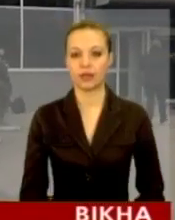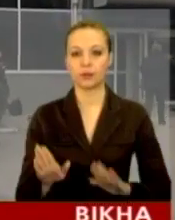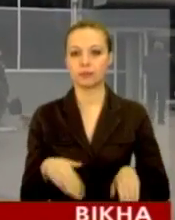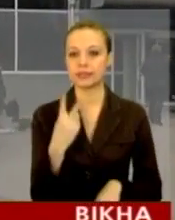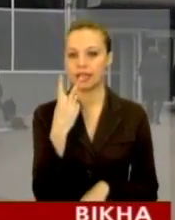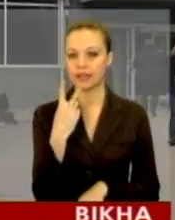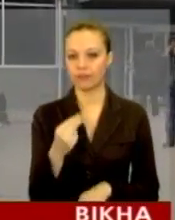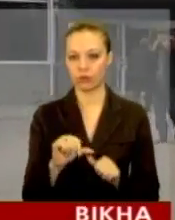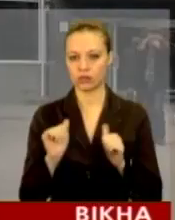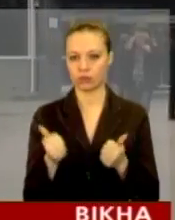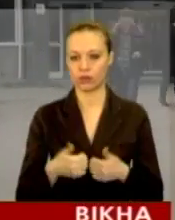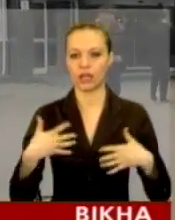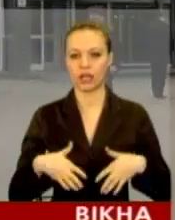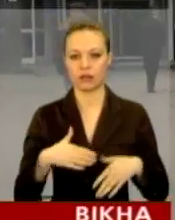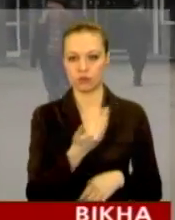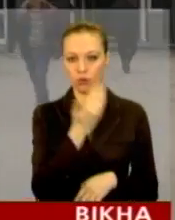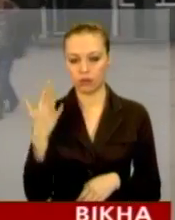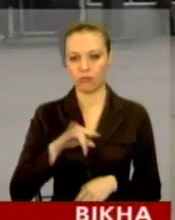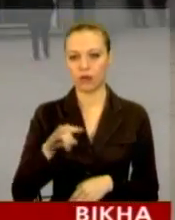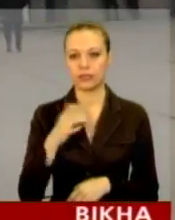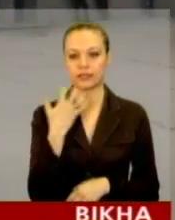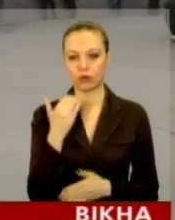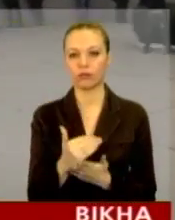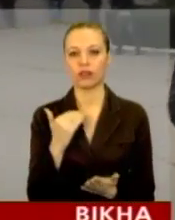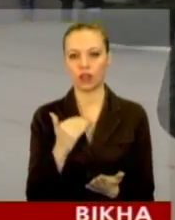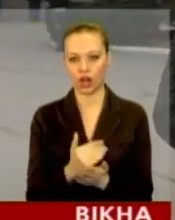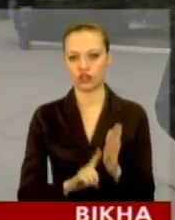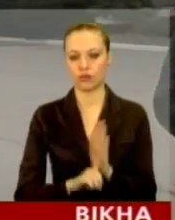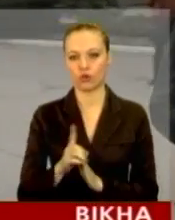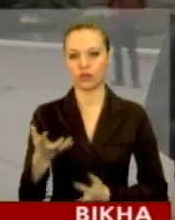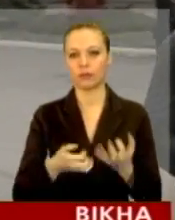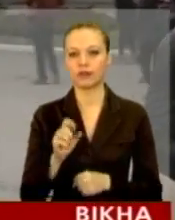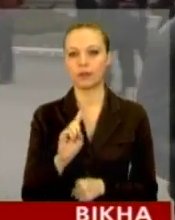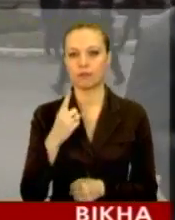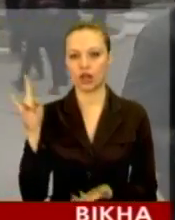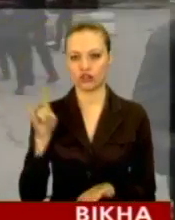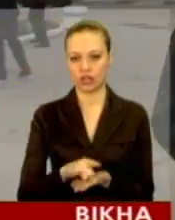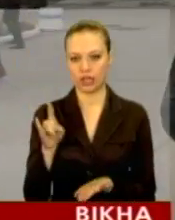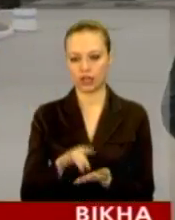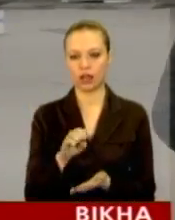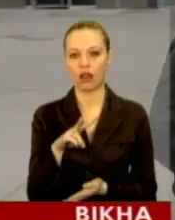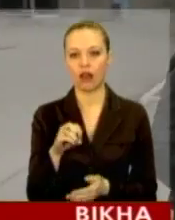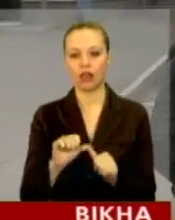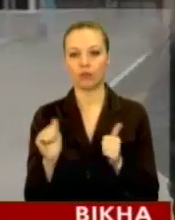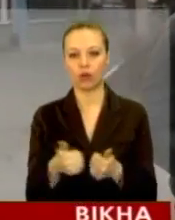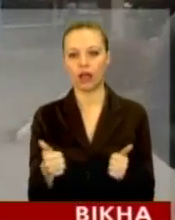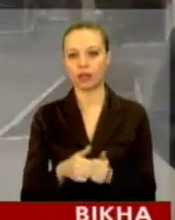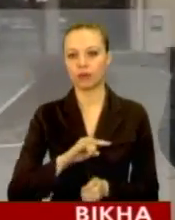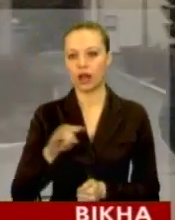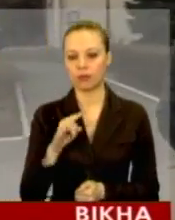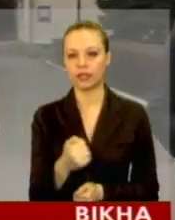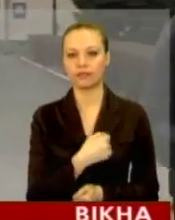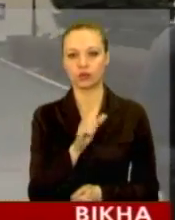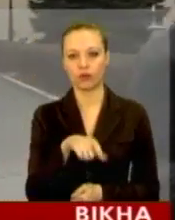Після 2 днів блокади кримського неба аеропорт у Сімферополі нарешті почав приймати перші літаки. Однак блокада біля аеропорту,